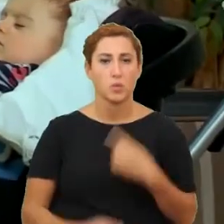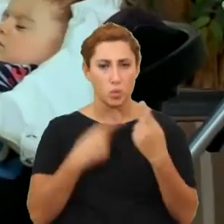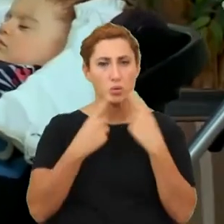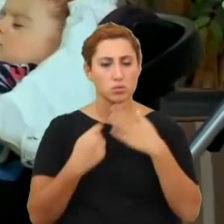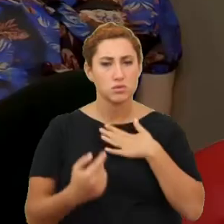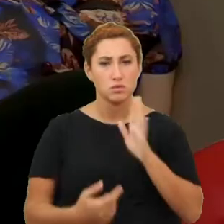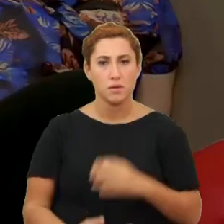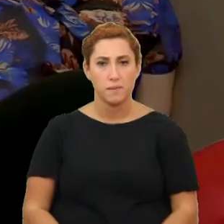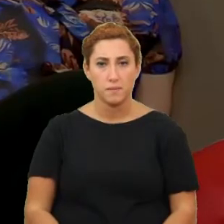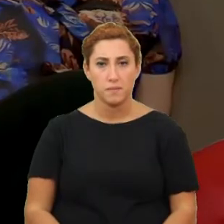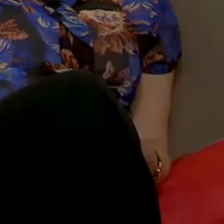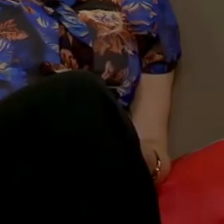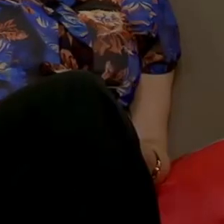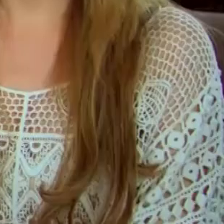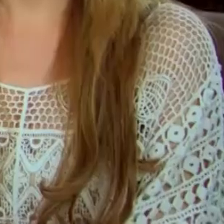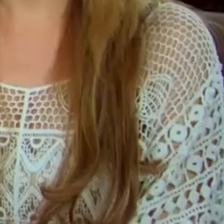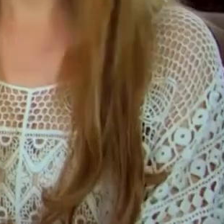Konuşacağım.